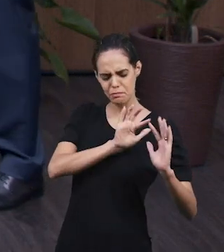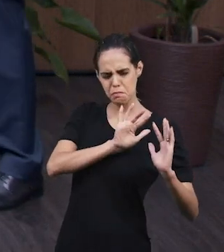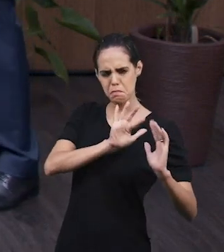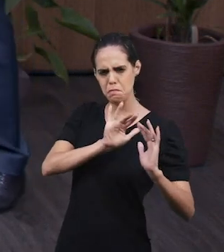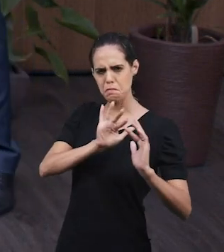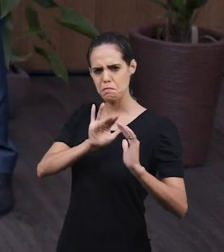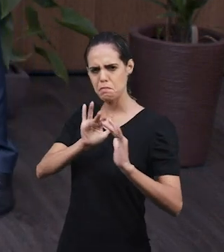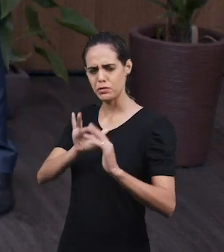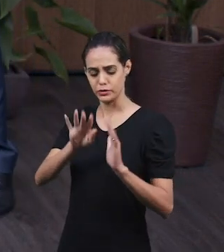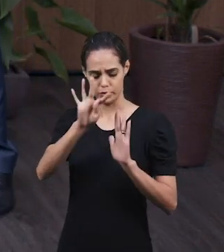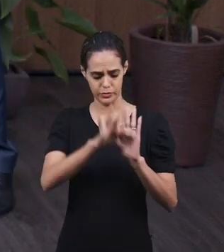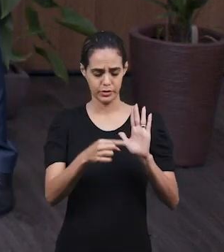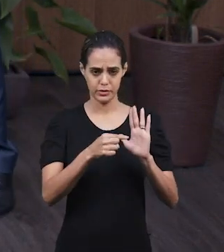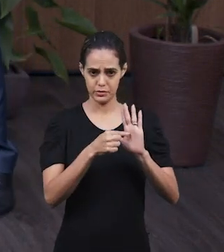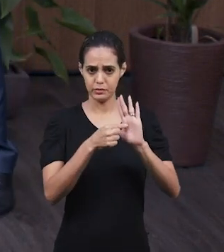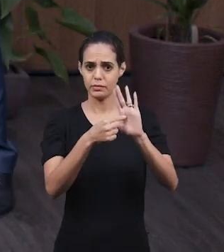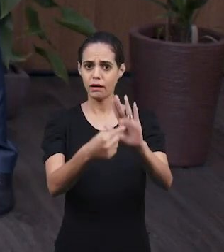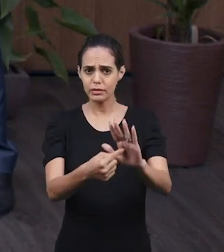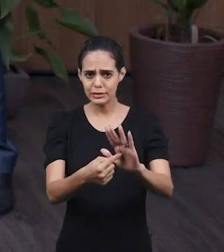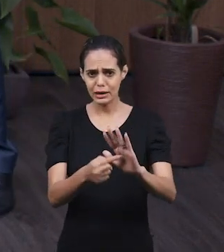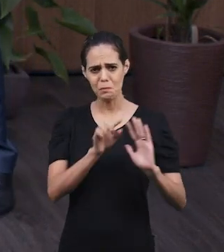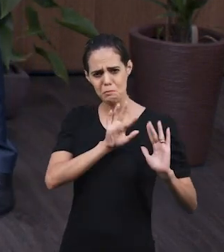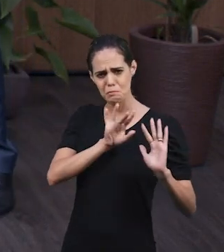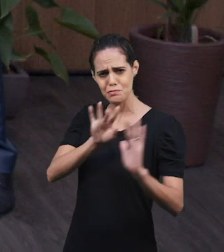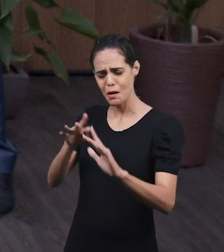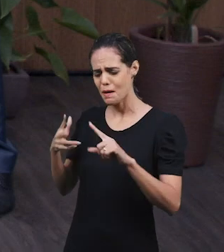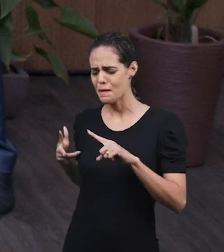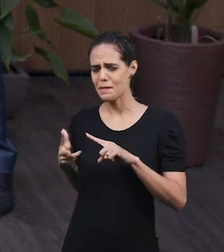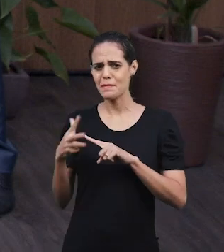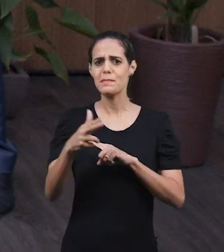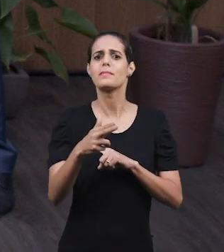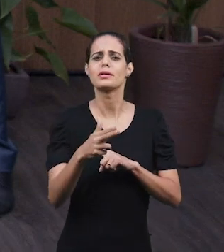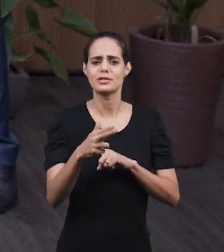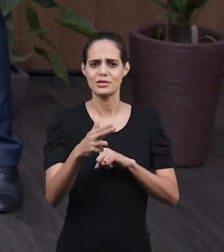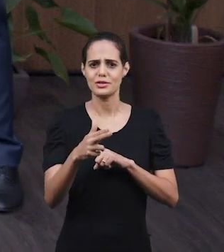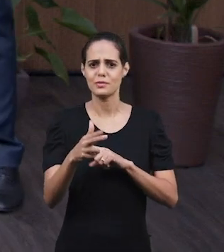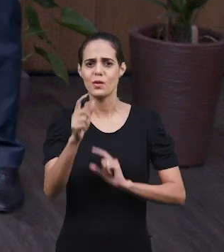dans le texte, lui demandait